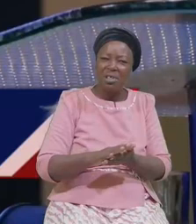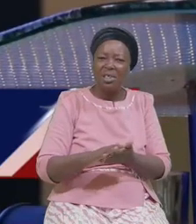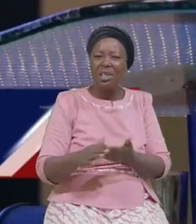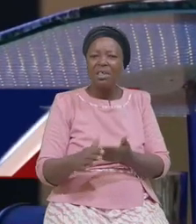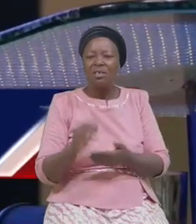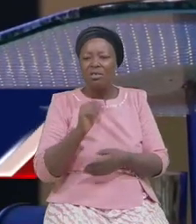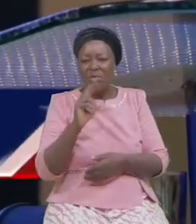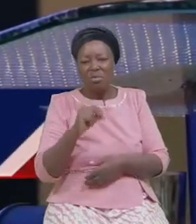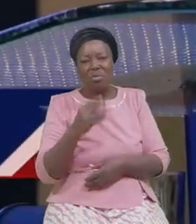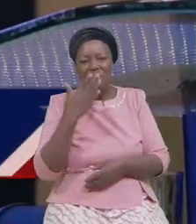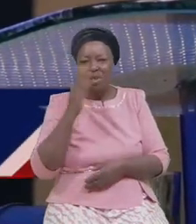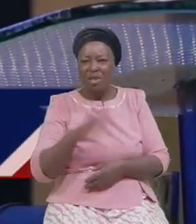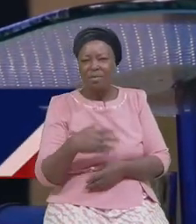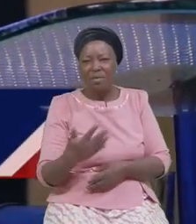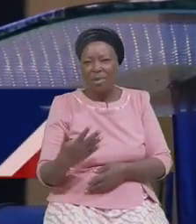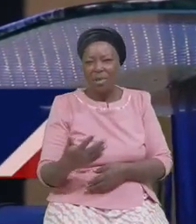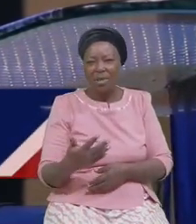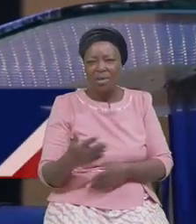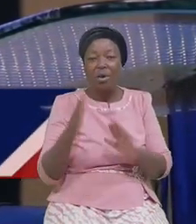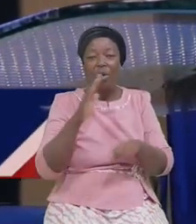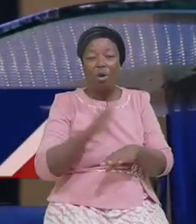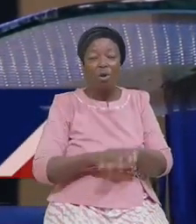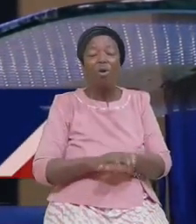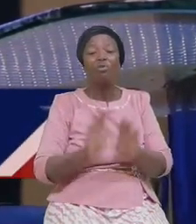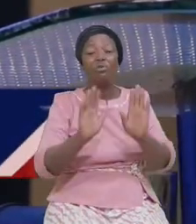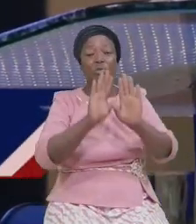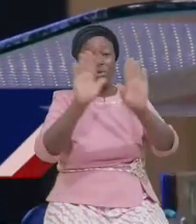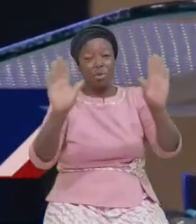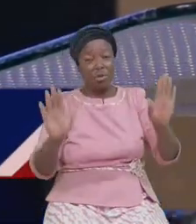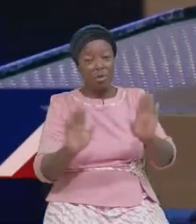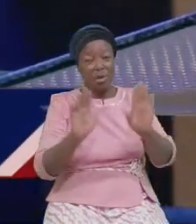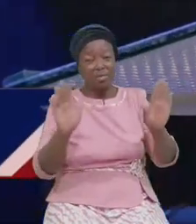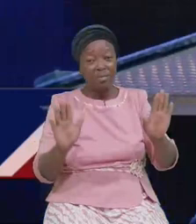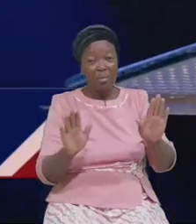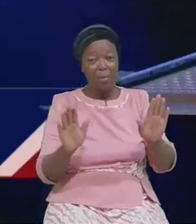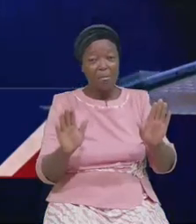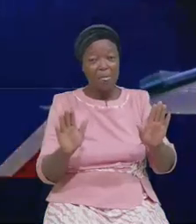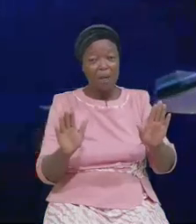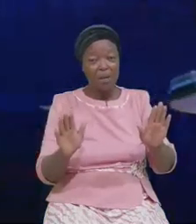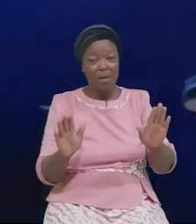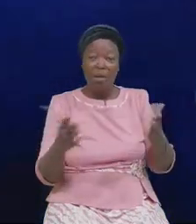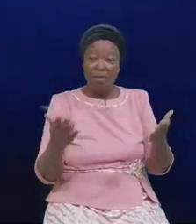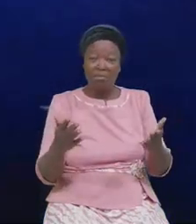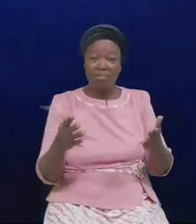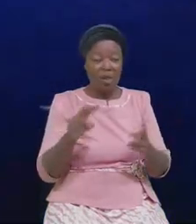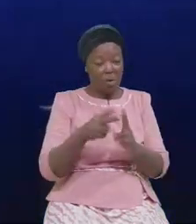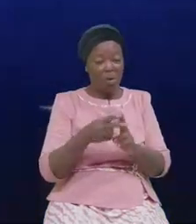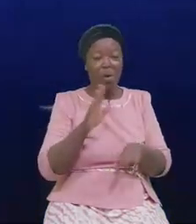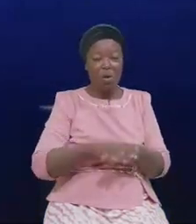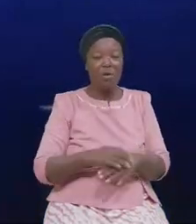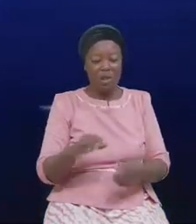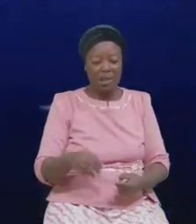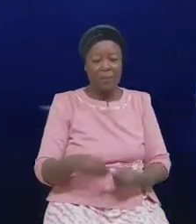des choses mauvaises, oh, tous les dimanches. C'est ça, les jours spéciaux. Mais maintenant,